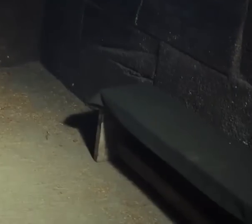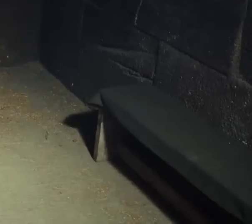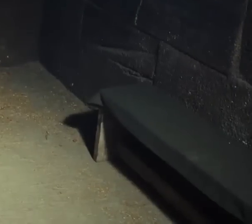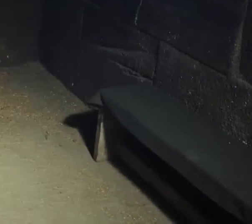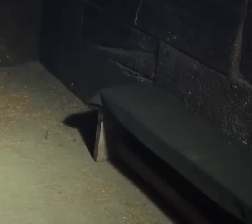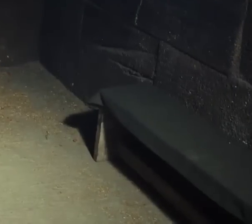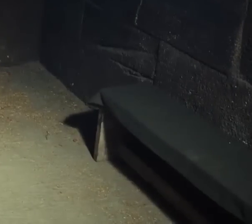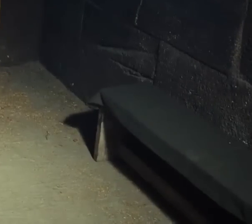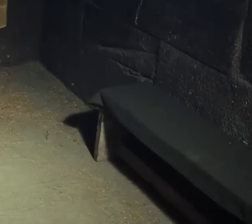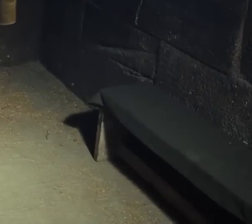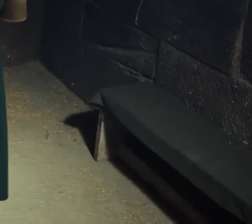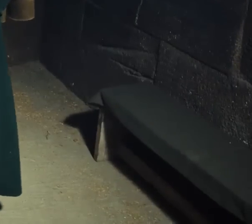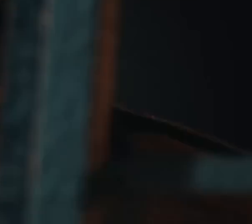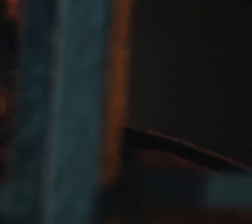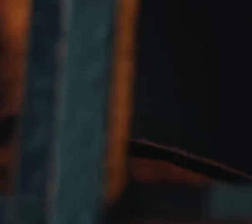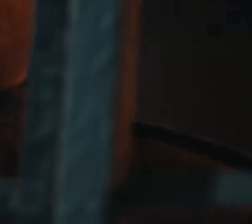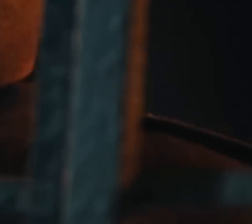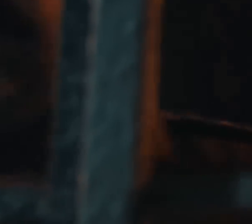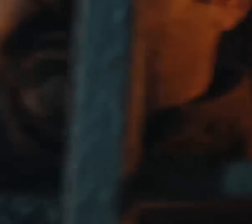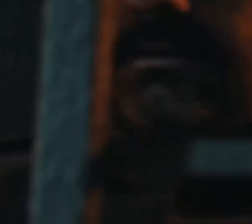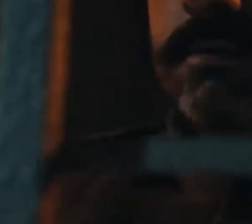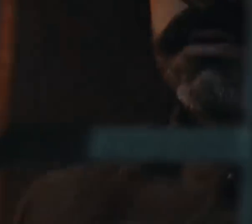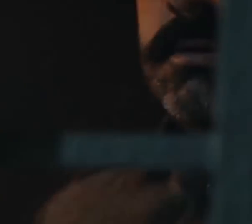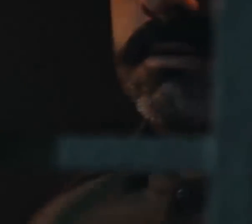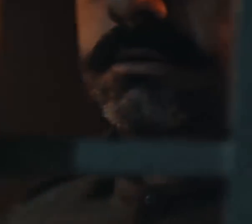Farah yavaşça geri geri yürüyor.